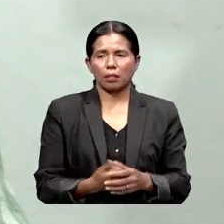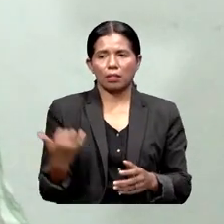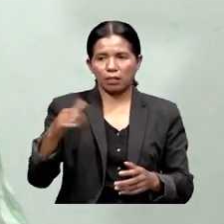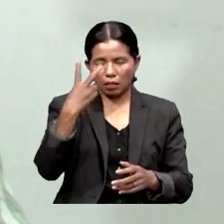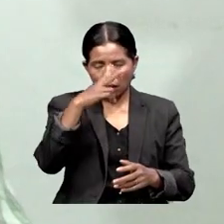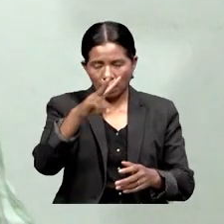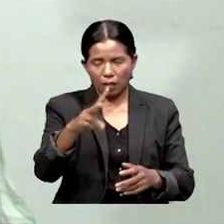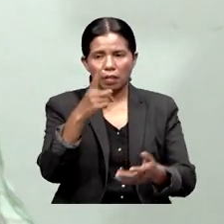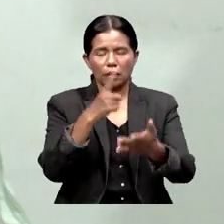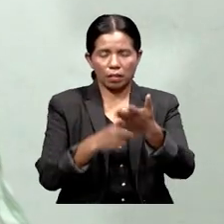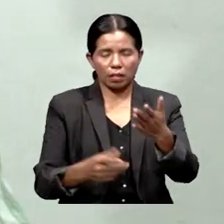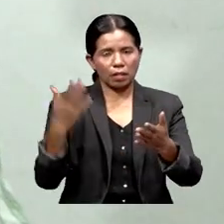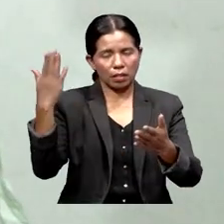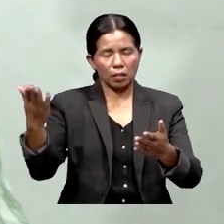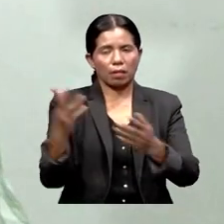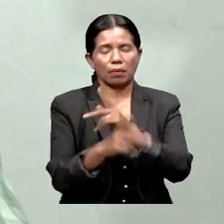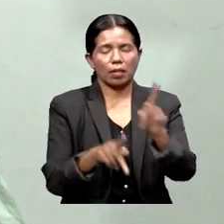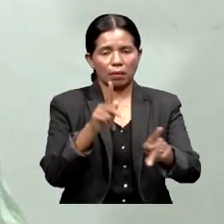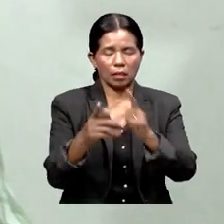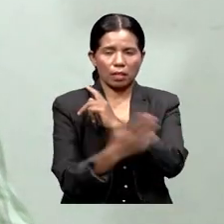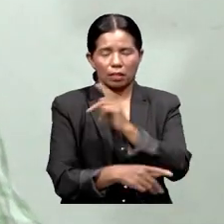sirbahe sena mah pihem menerai ini bahatudu.